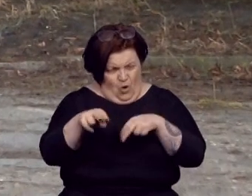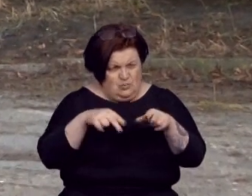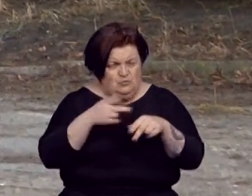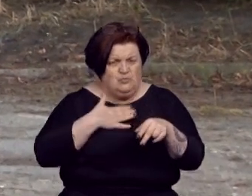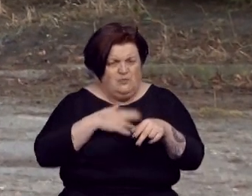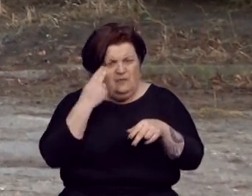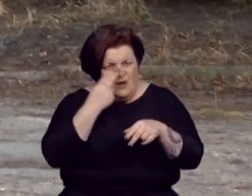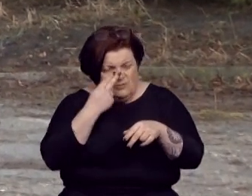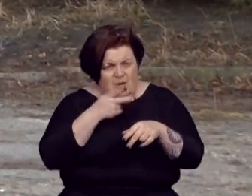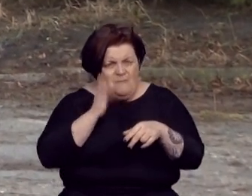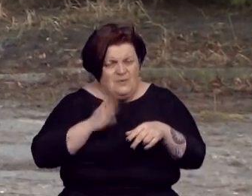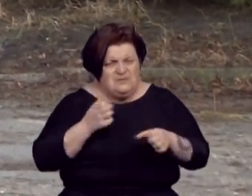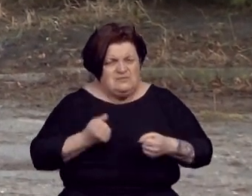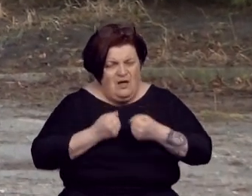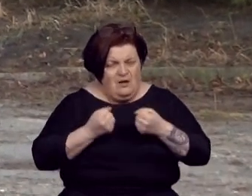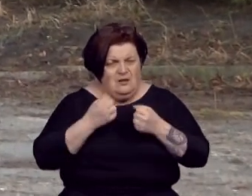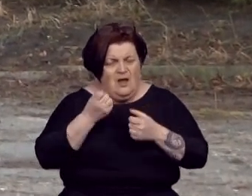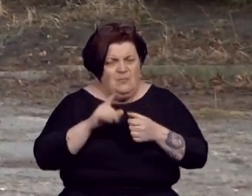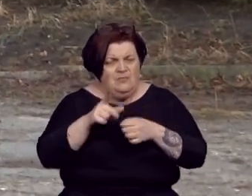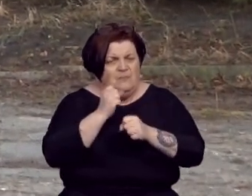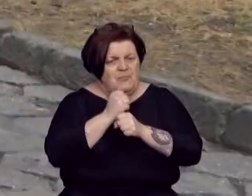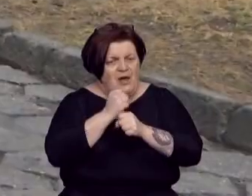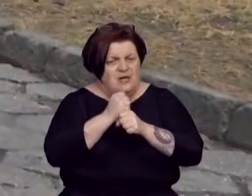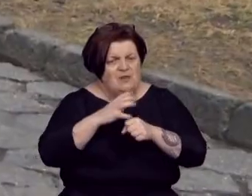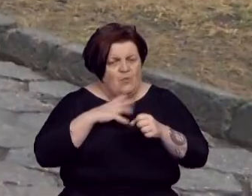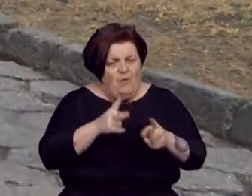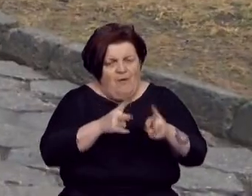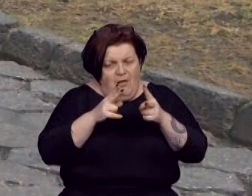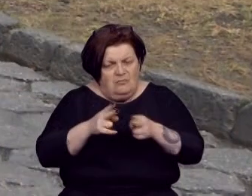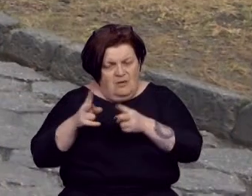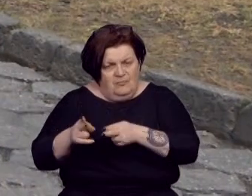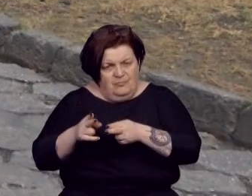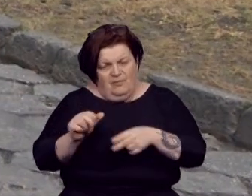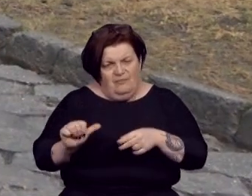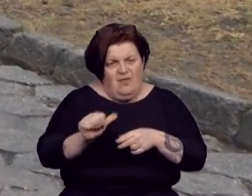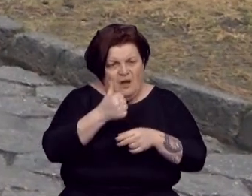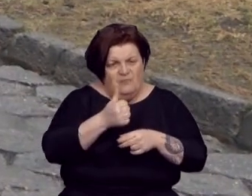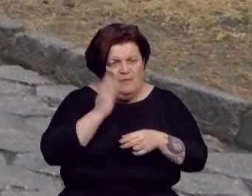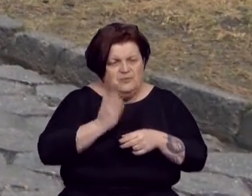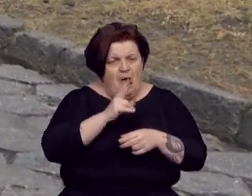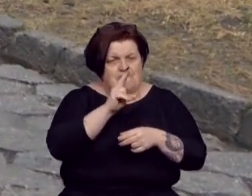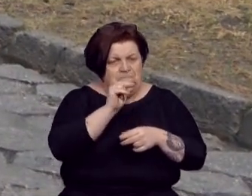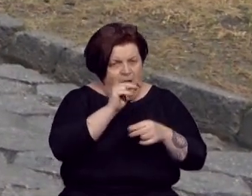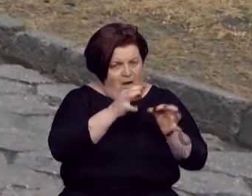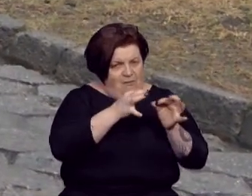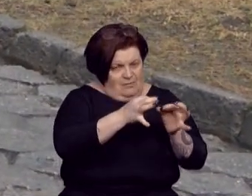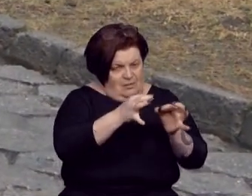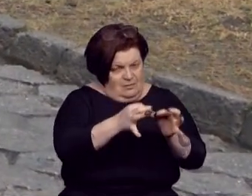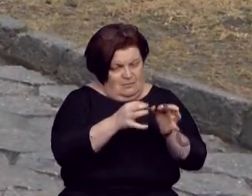weekendy, dlatego będziemy starali się, żeby te prace postępowały w miarę etapowo, czyli najpierw wykonawca zajmie się tym parkingiem